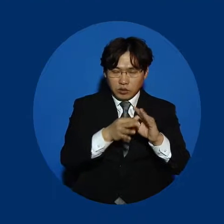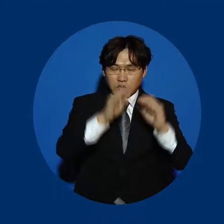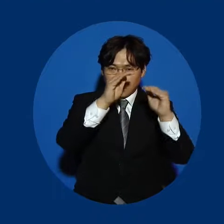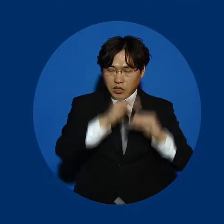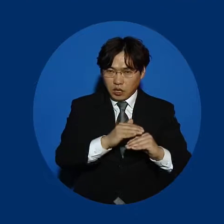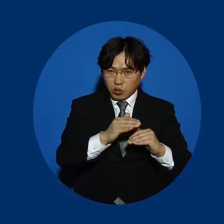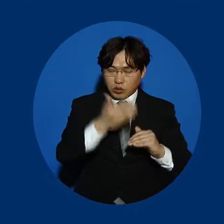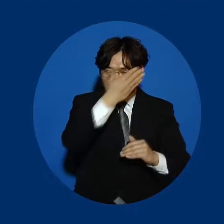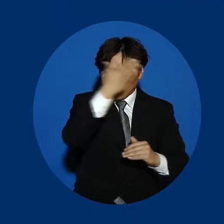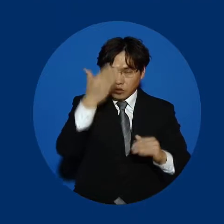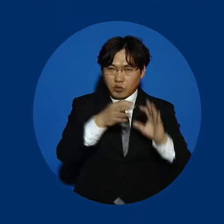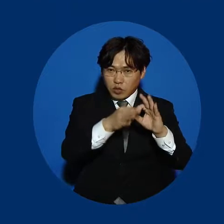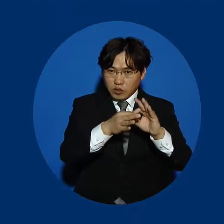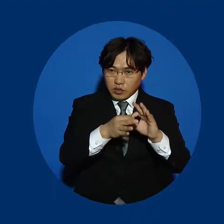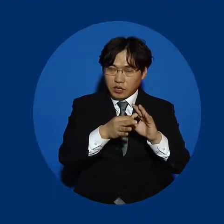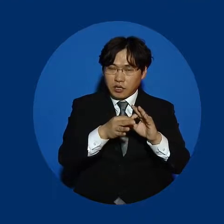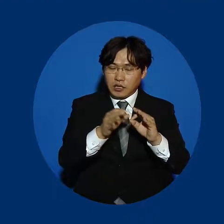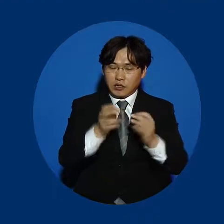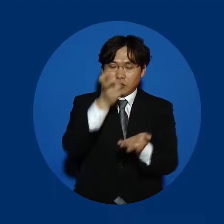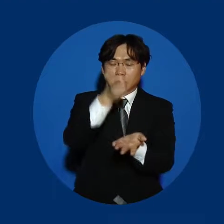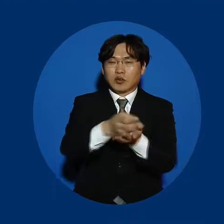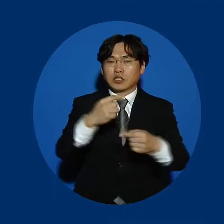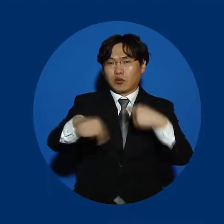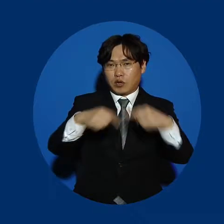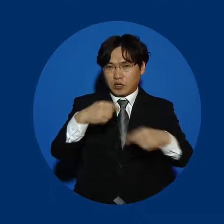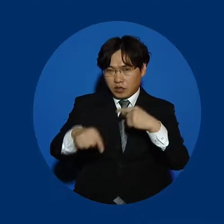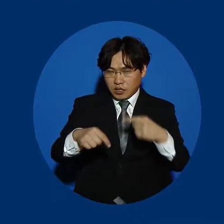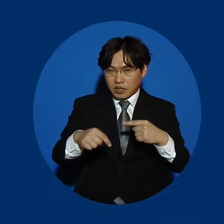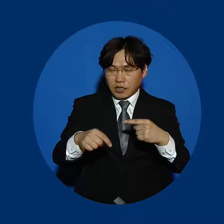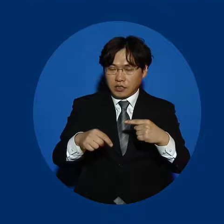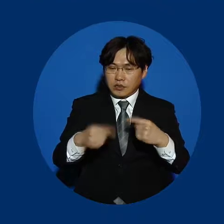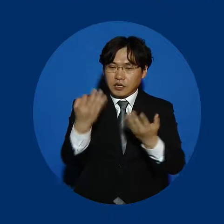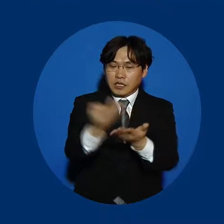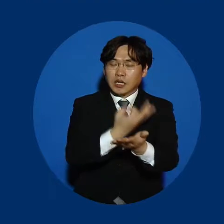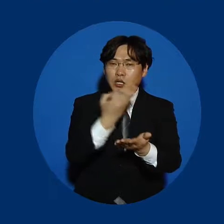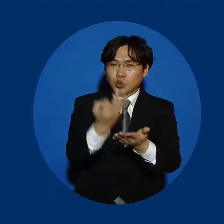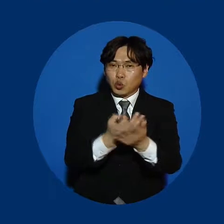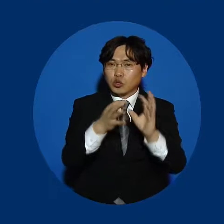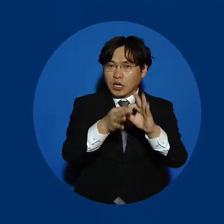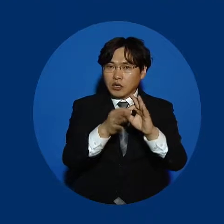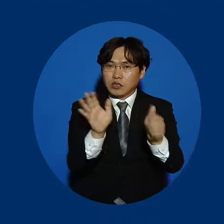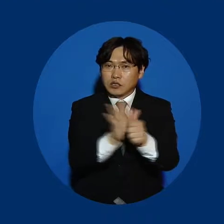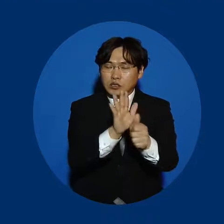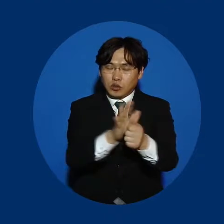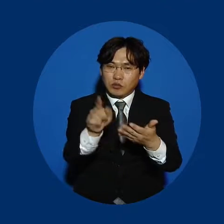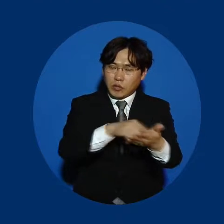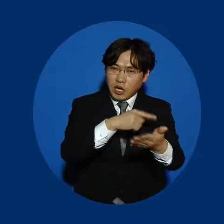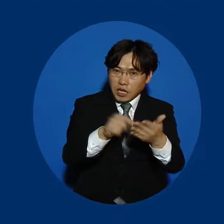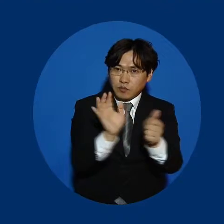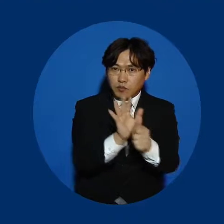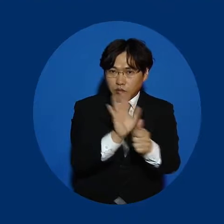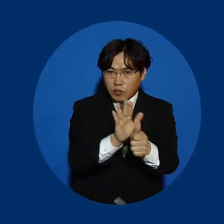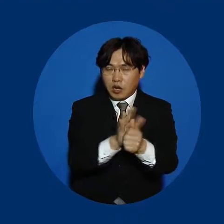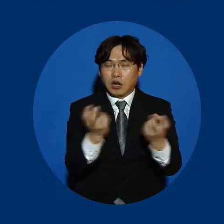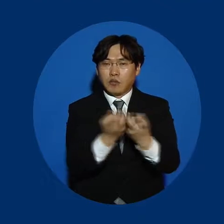청년 기초자산이라든가 이런 정책적인 그 아젠다는 있지만 기본소득이 지금까지는 많이 통용되는